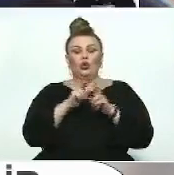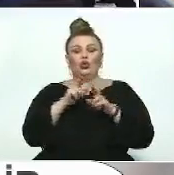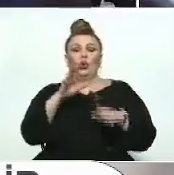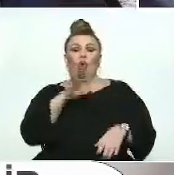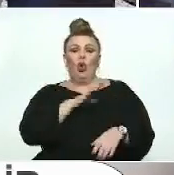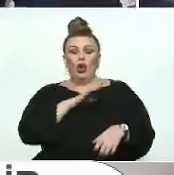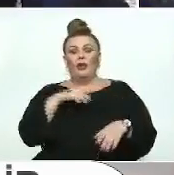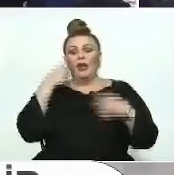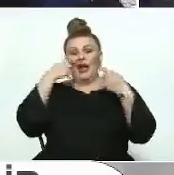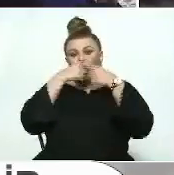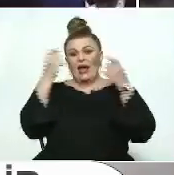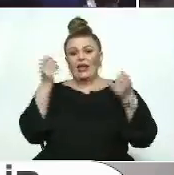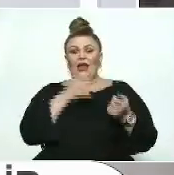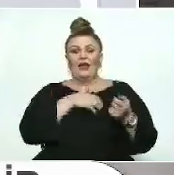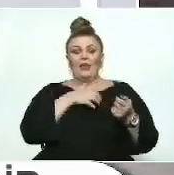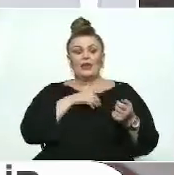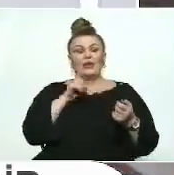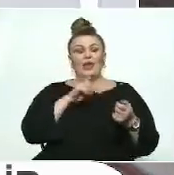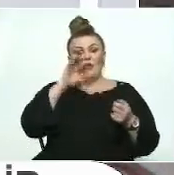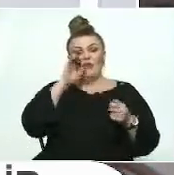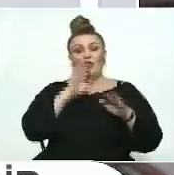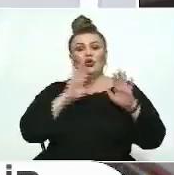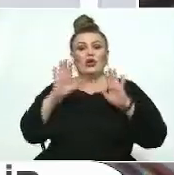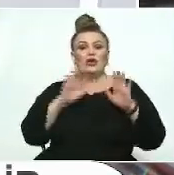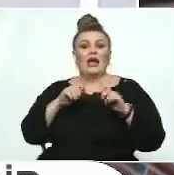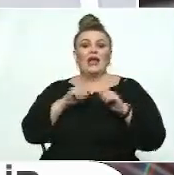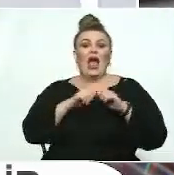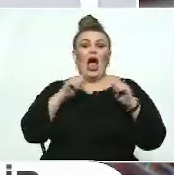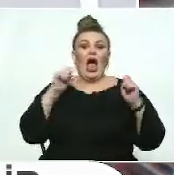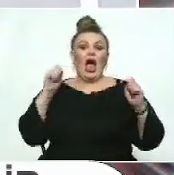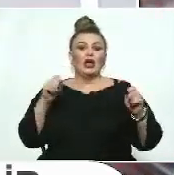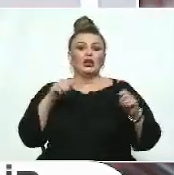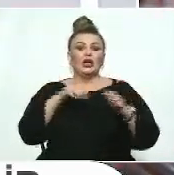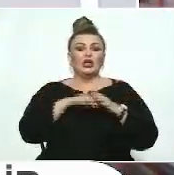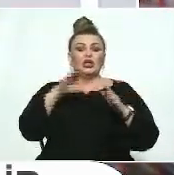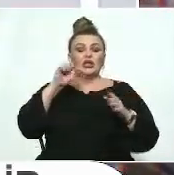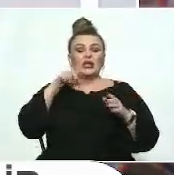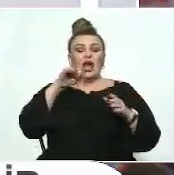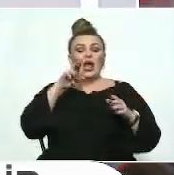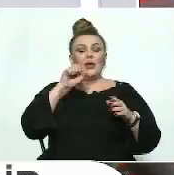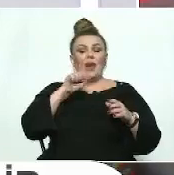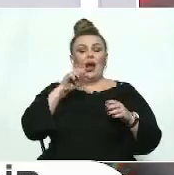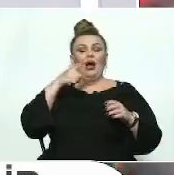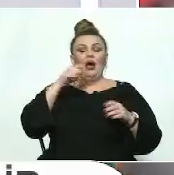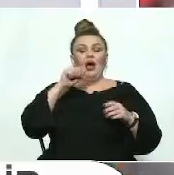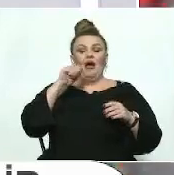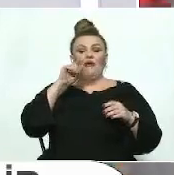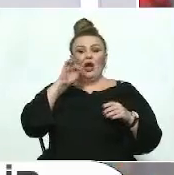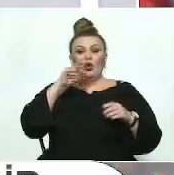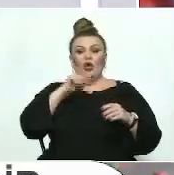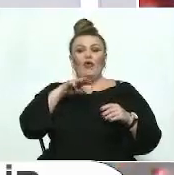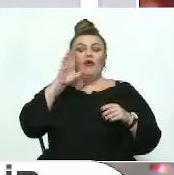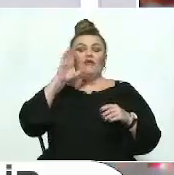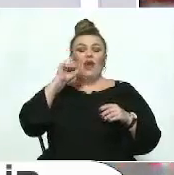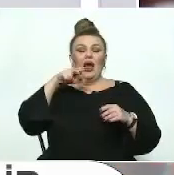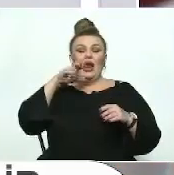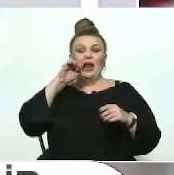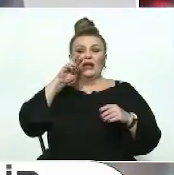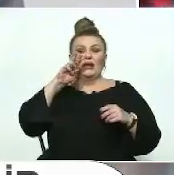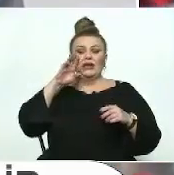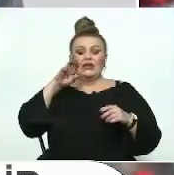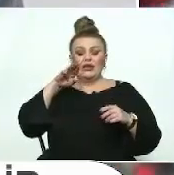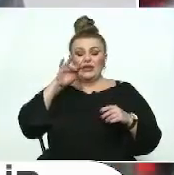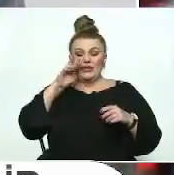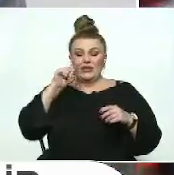alıb. Qeyd etmək istərdim ki, foto sərginin açılışında həm sahibə Qafarova, həm də Valentina Matvienko da çıxış